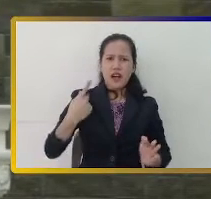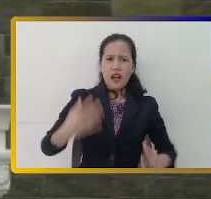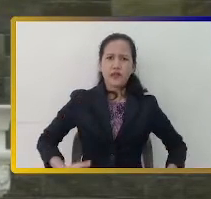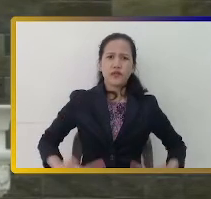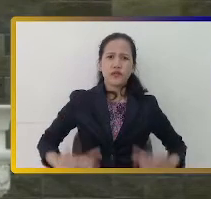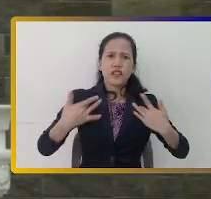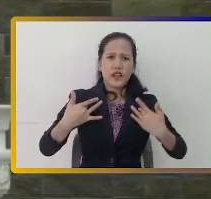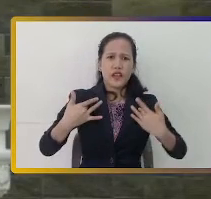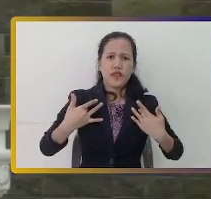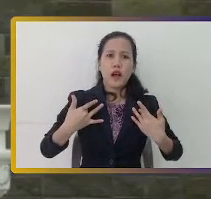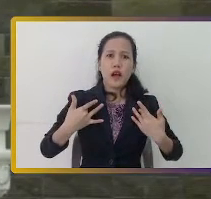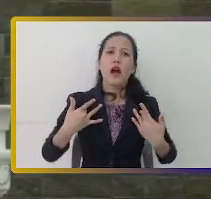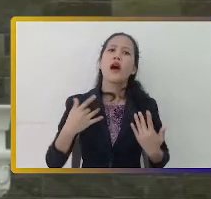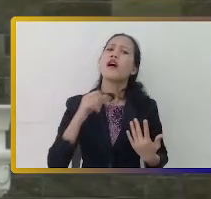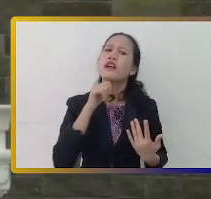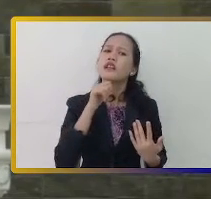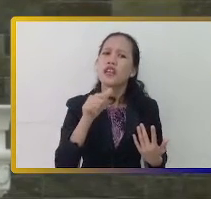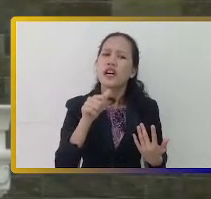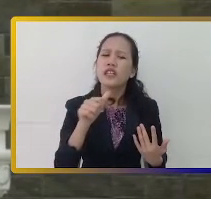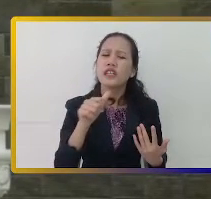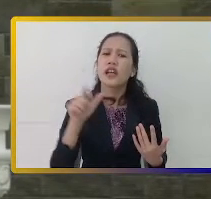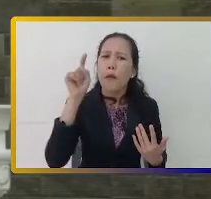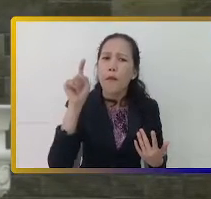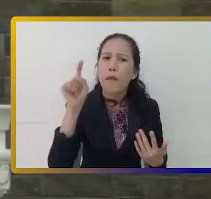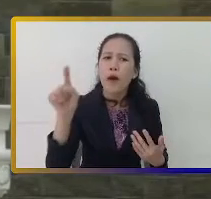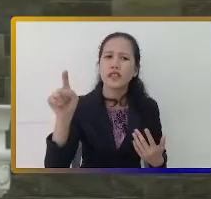sanggol kung nasa loob ng tiyan ng isang ina.